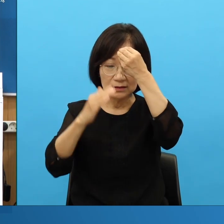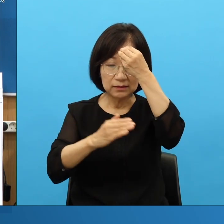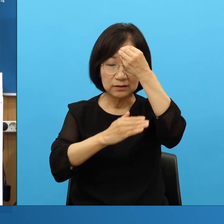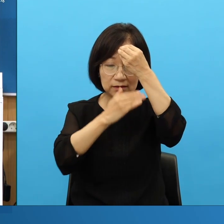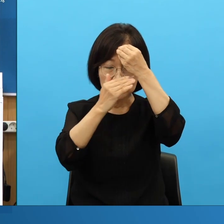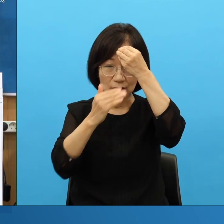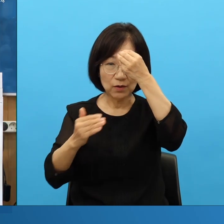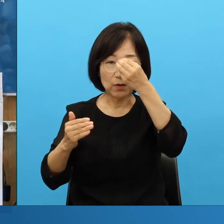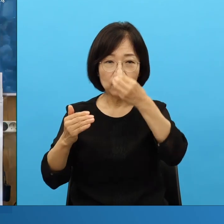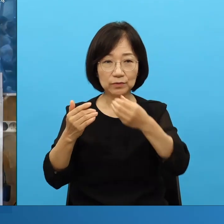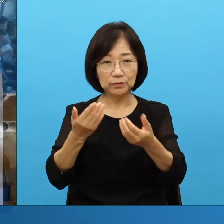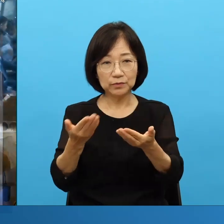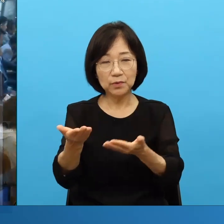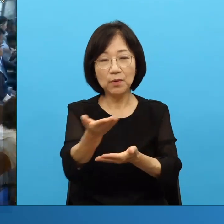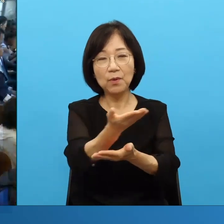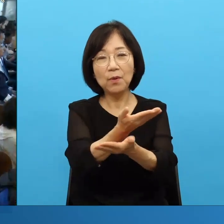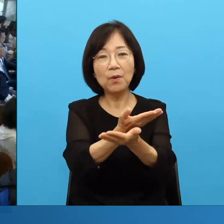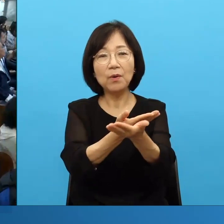봉사합니다.